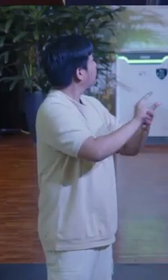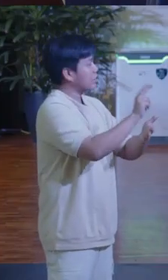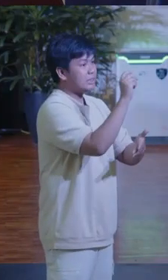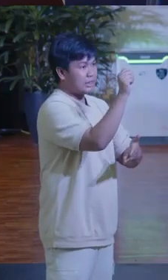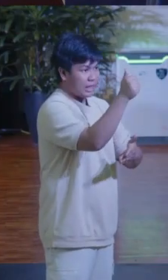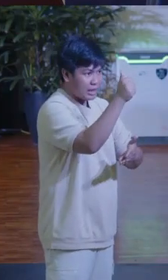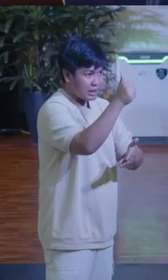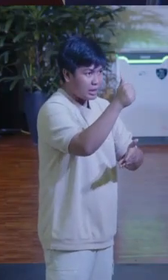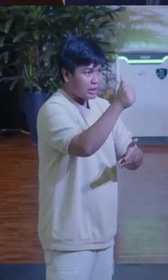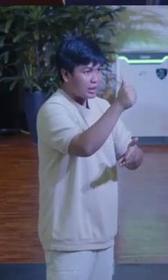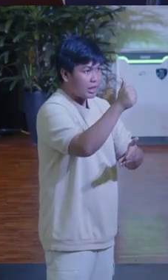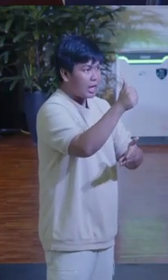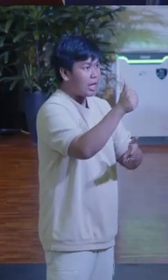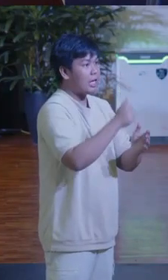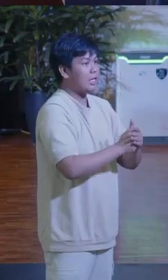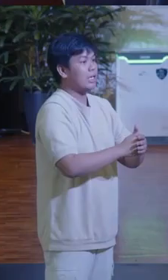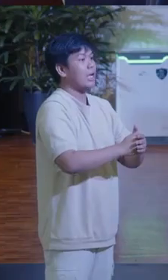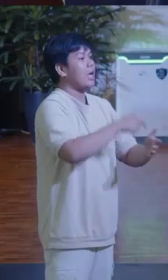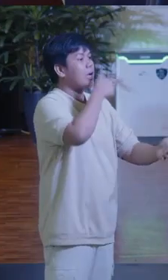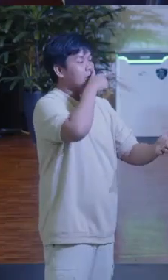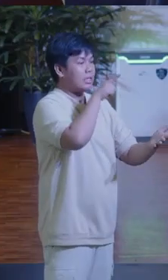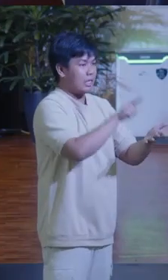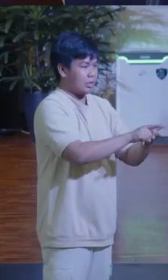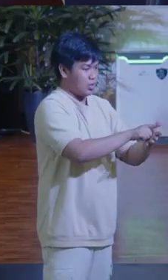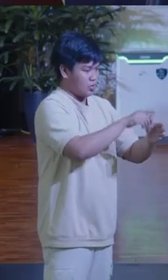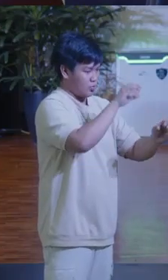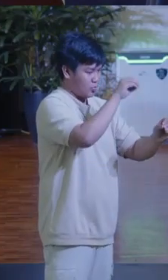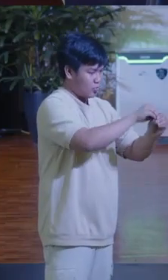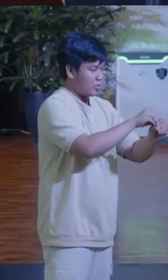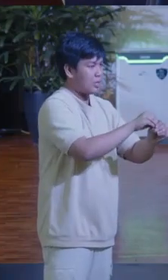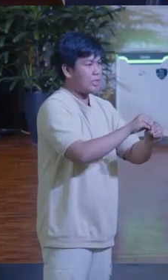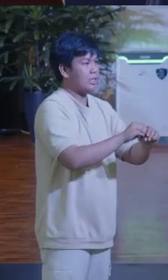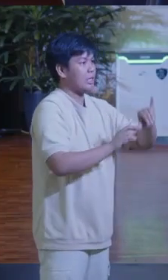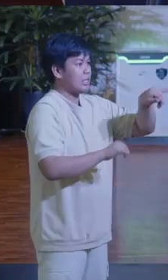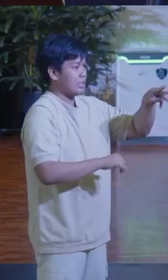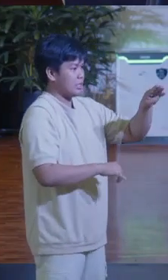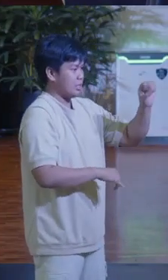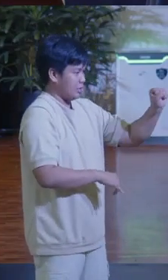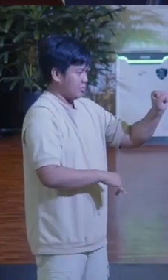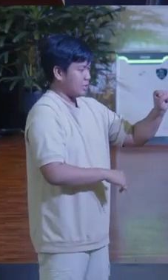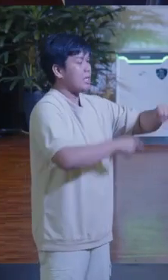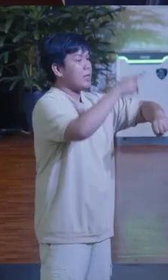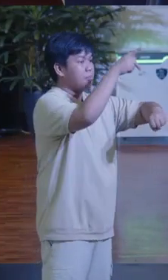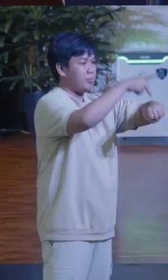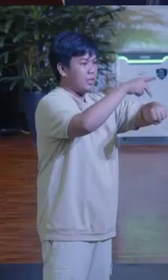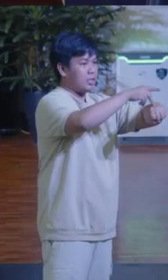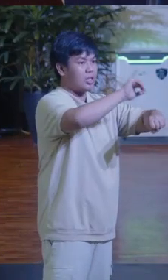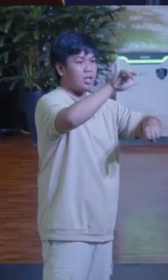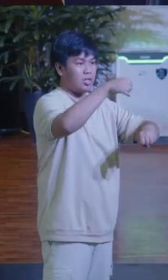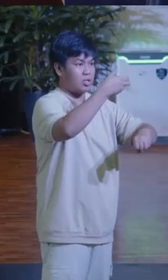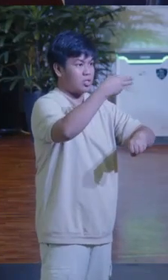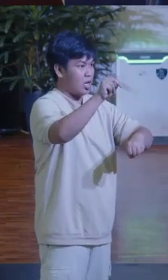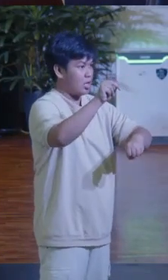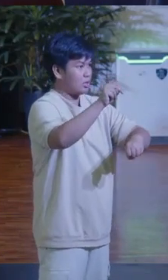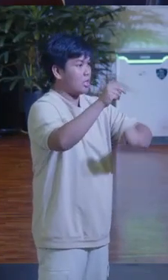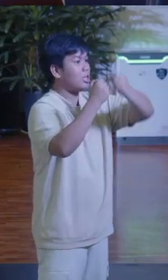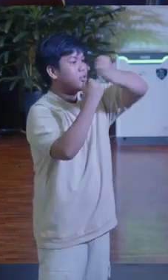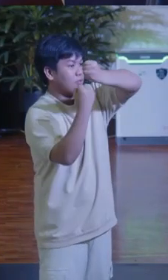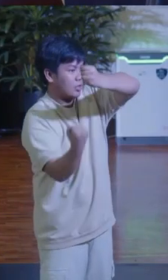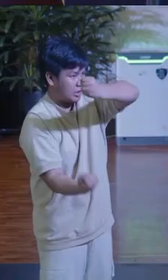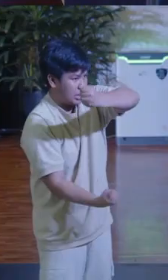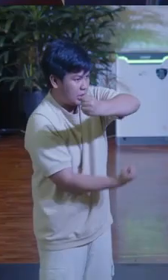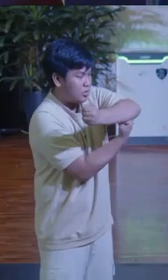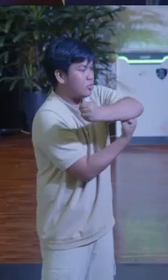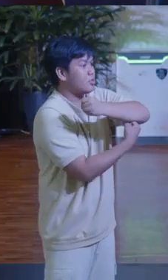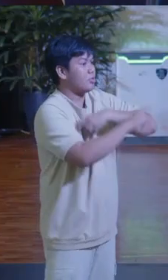10, ang sulat niya doon, and when James and Cephas and John, who seemed to be pillars, perceived the grace that was